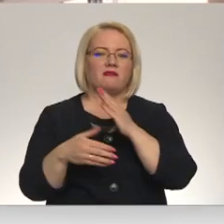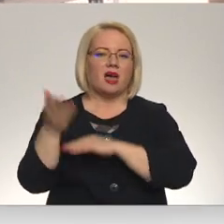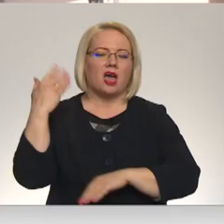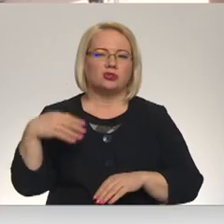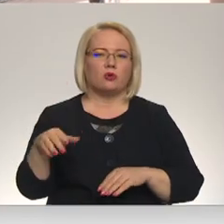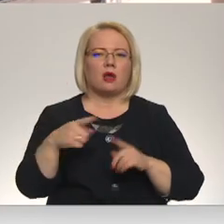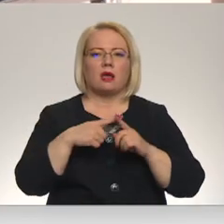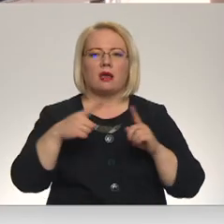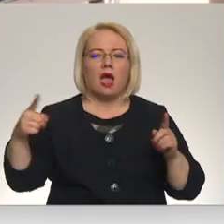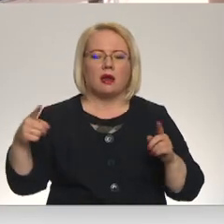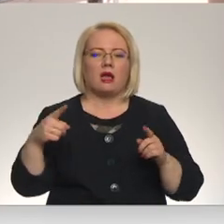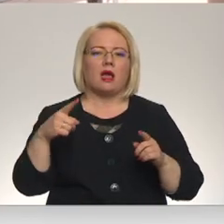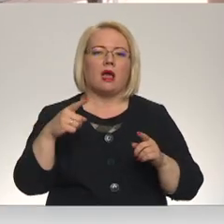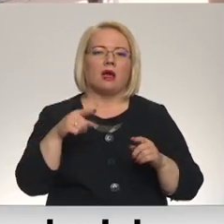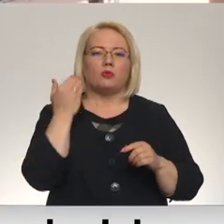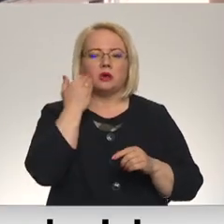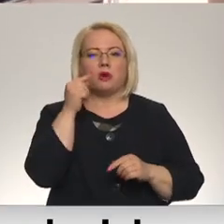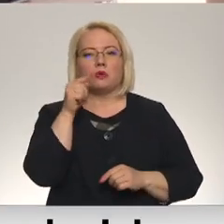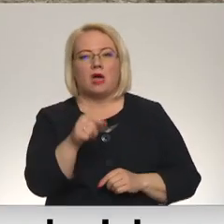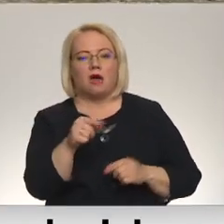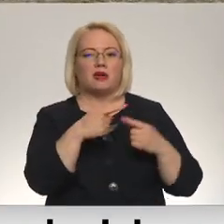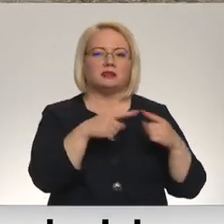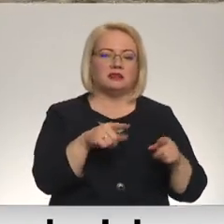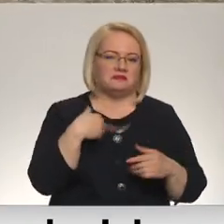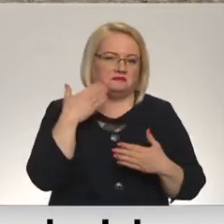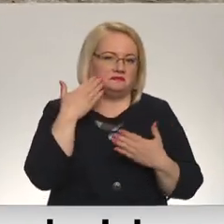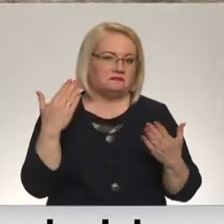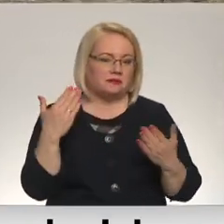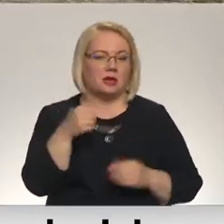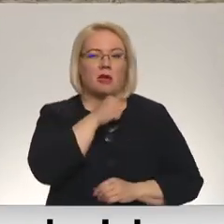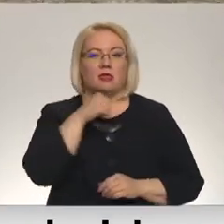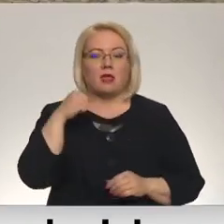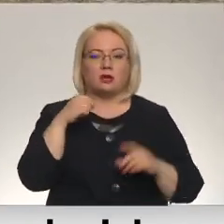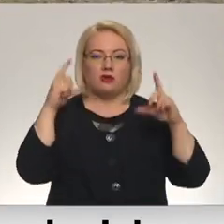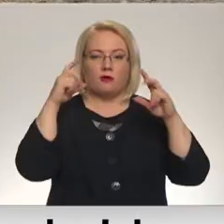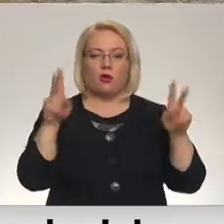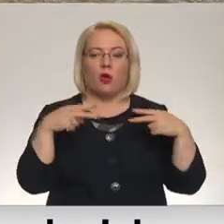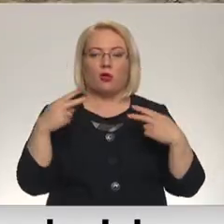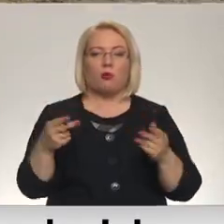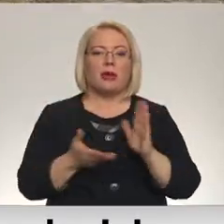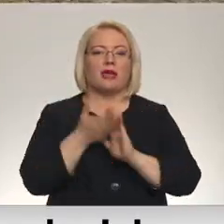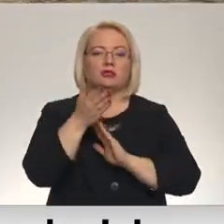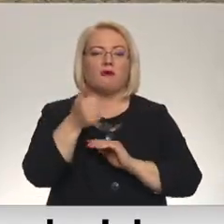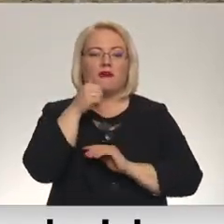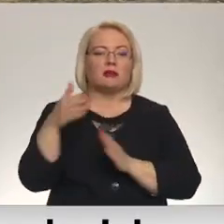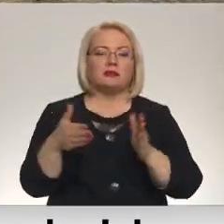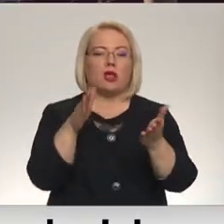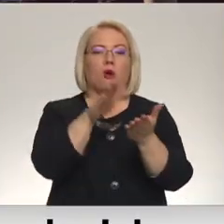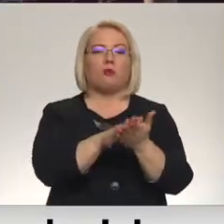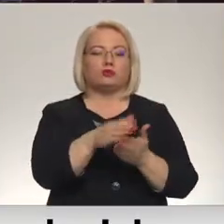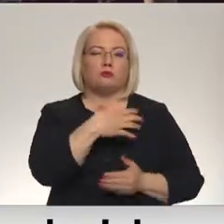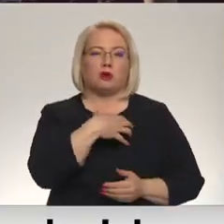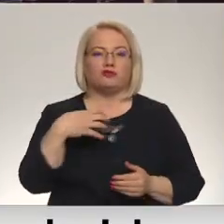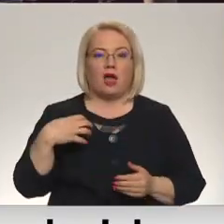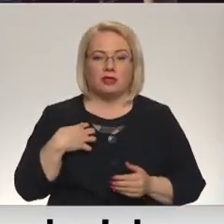pārdēvē. Tā, lai cik tādas nezinu. Kamēr Talsi fotokluba iesniegums vēl ir ceļā uz Talsi novada pašvaldību,